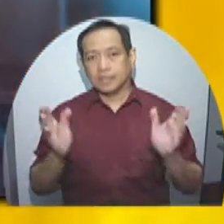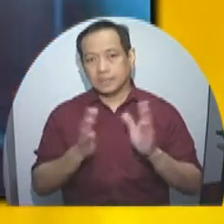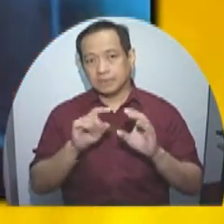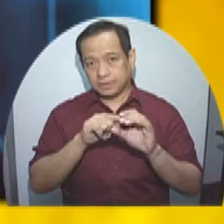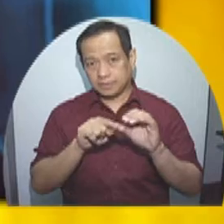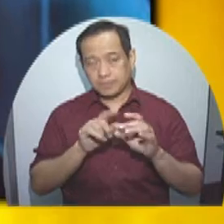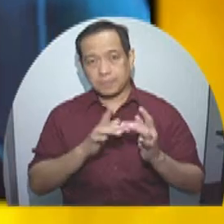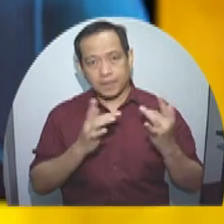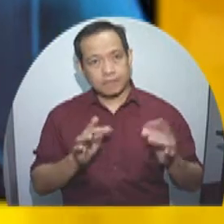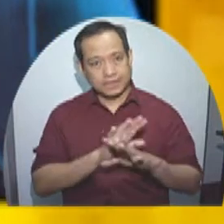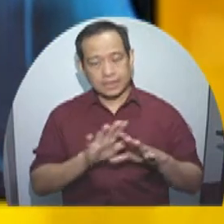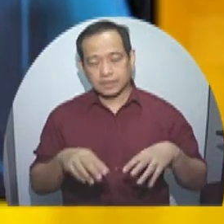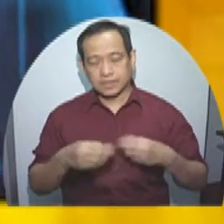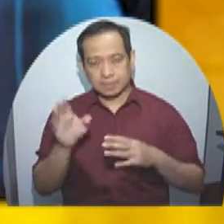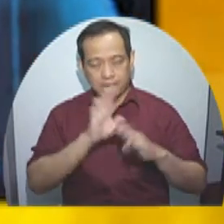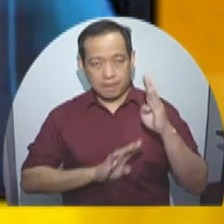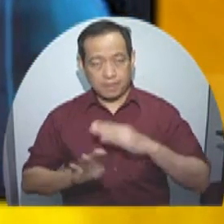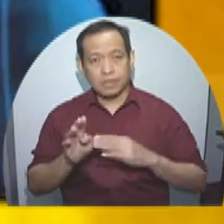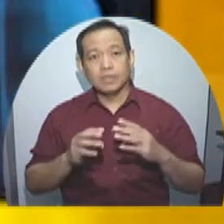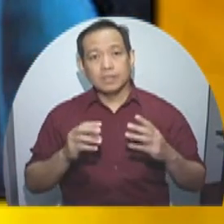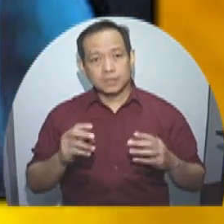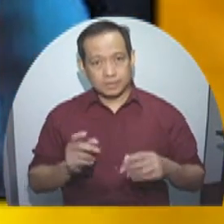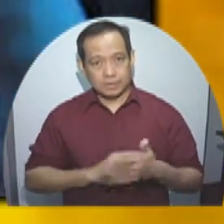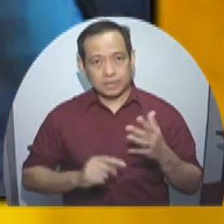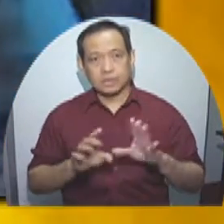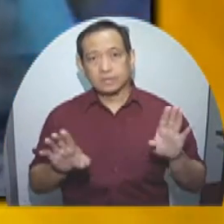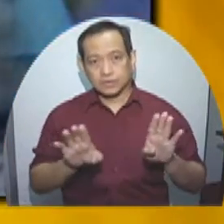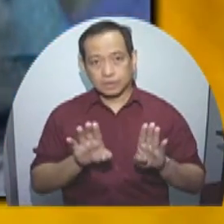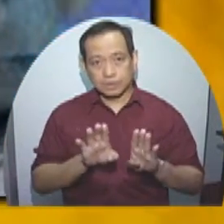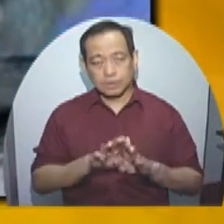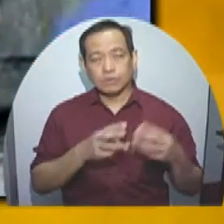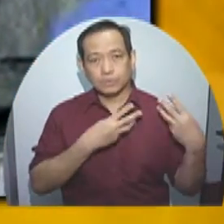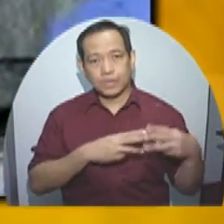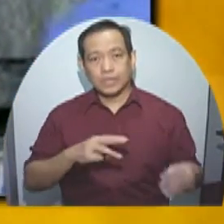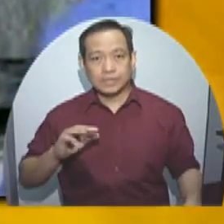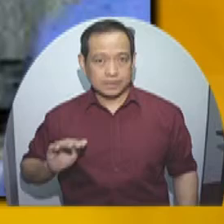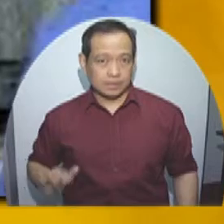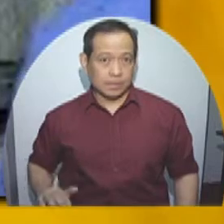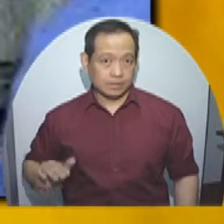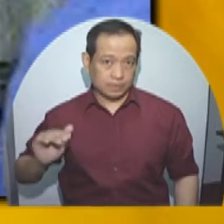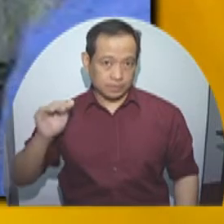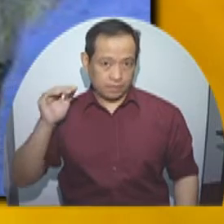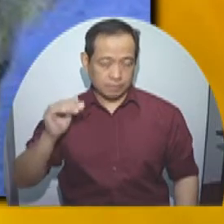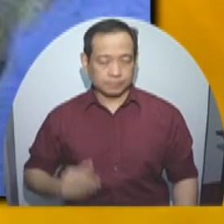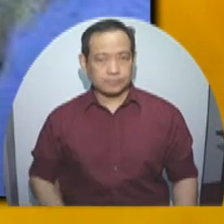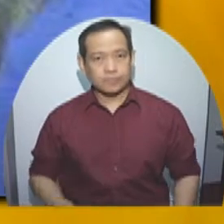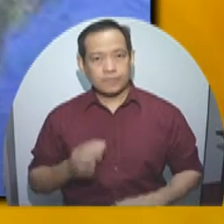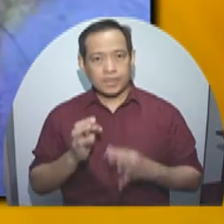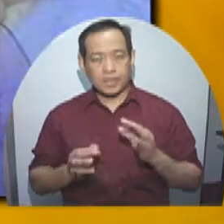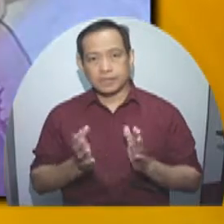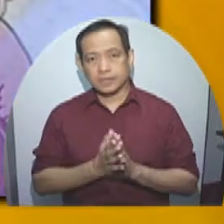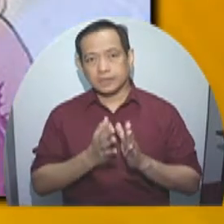Ang maliit na butas sa puso ay hindi nagdudulot ng problema. Kadalasan, ito'y nagsasara din habang lumalaki ang isang